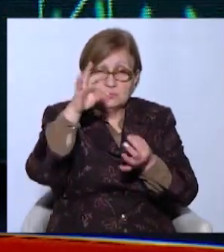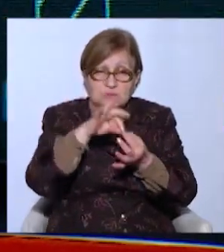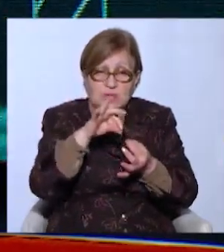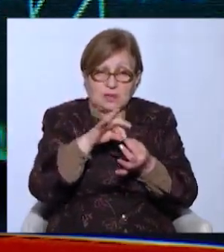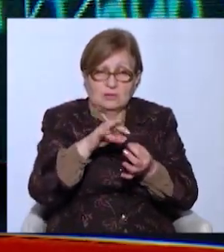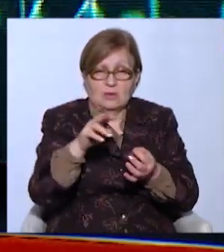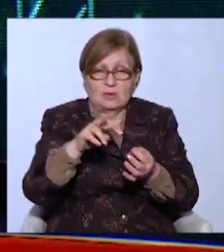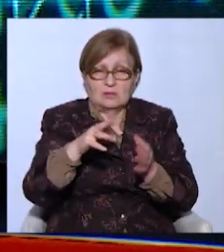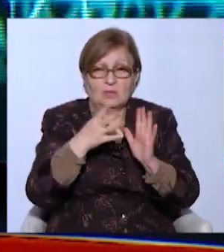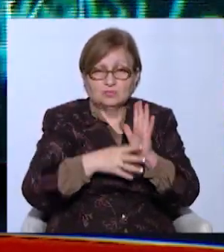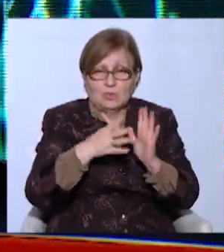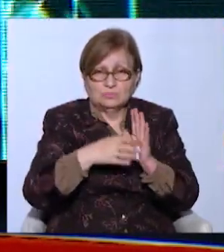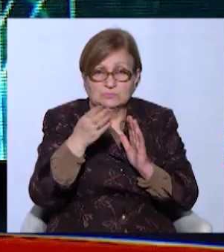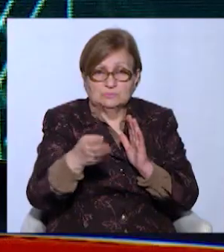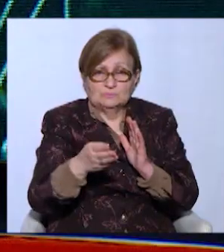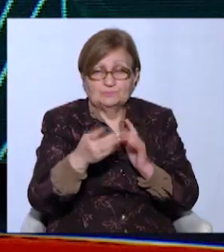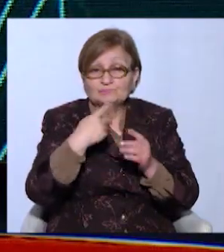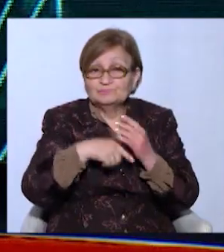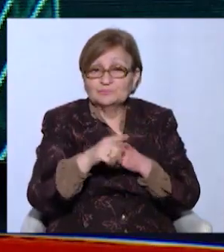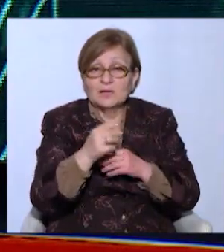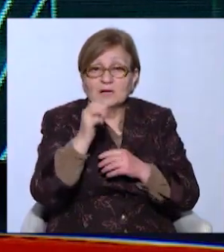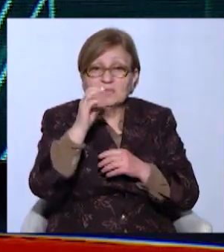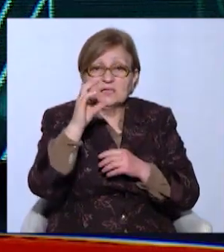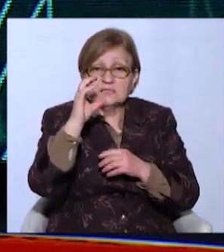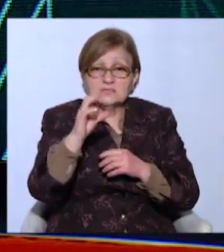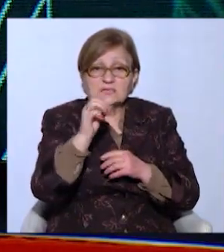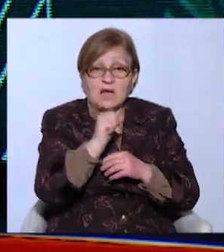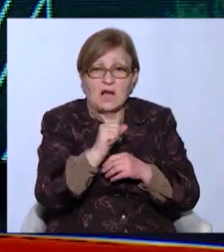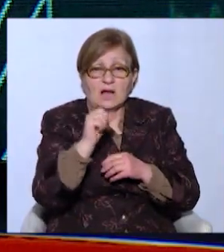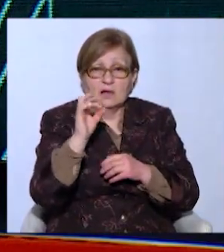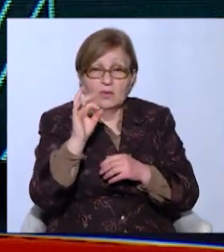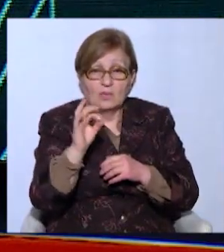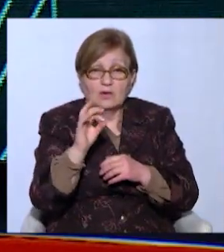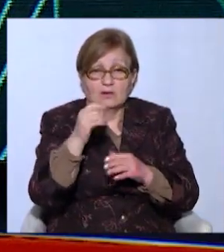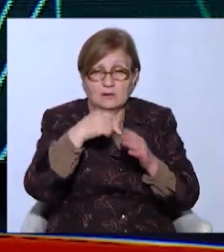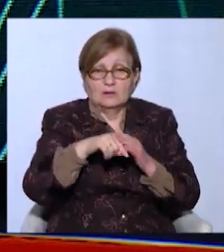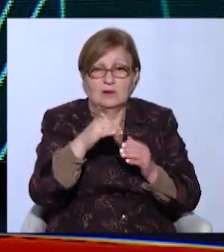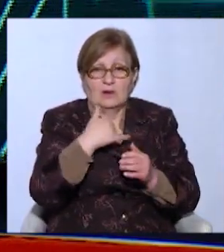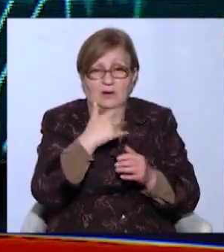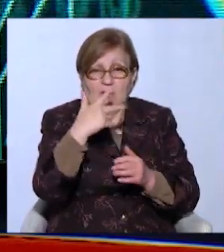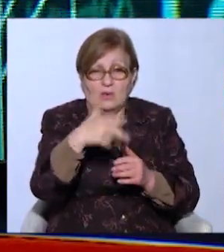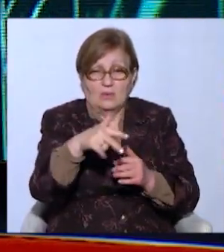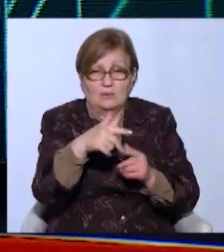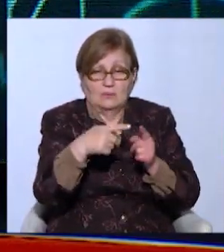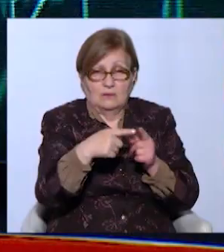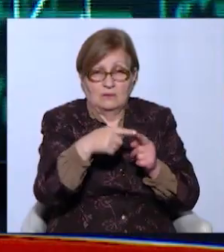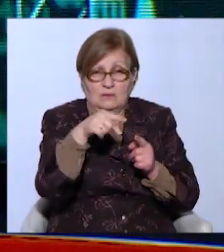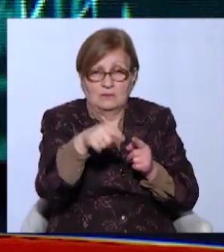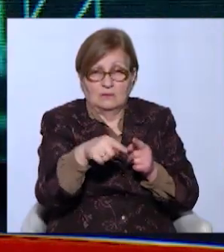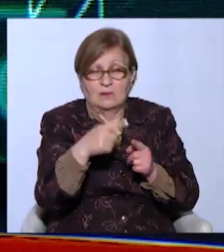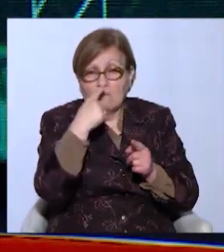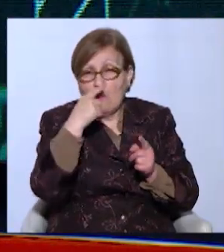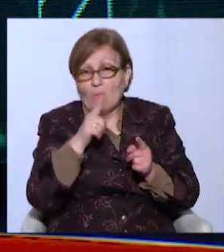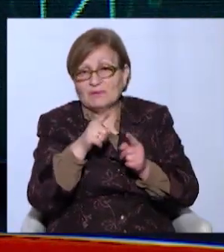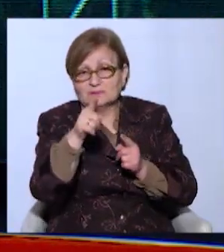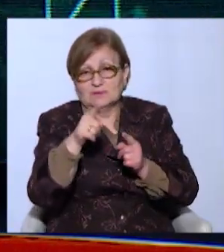კუთხე იქნება 90 გრადუსი, მაშასადამე CAO1 სამკუთხედში გვაქვს რო 30 გრადუსი არ მართკუთხა სამკუთხედის